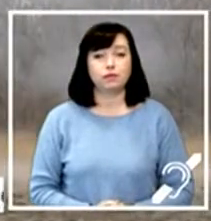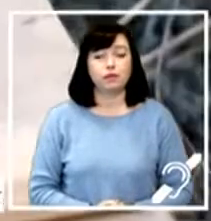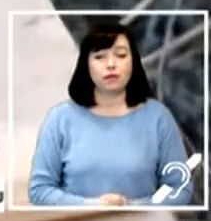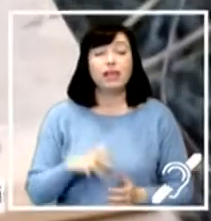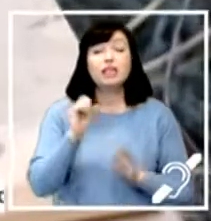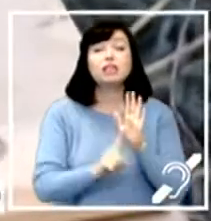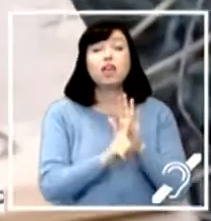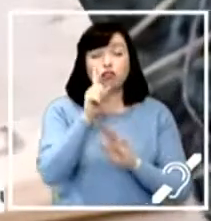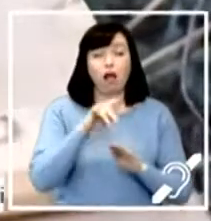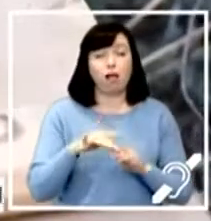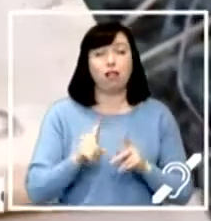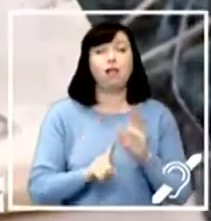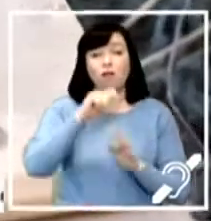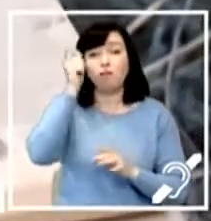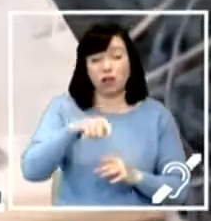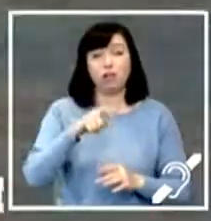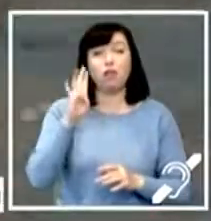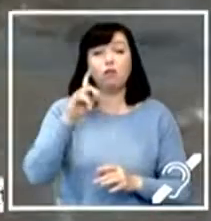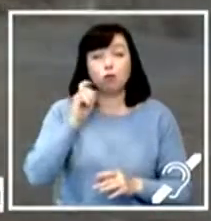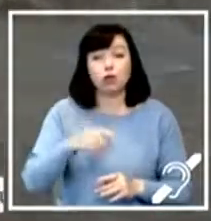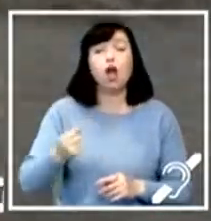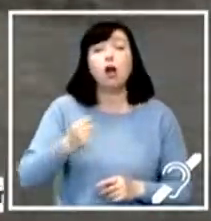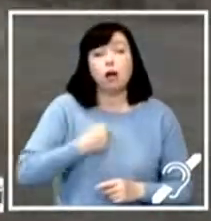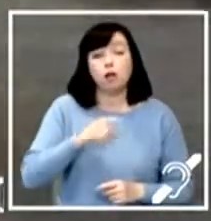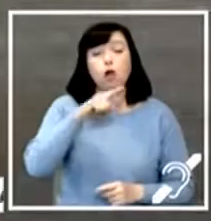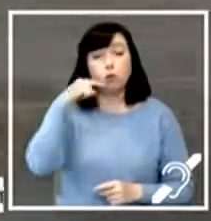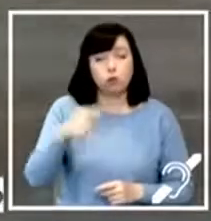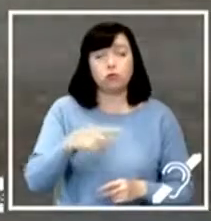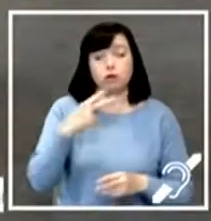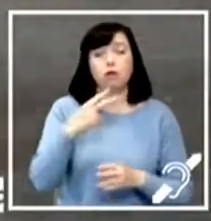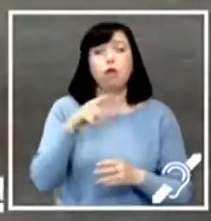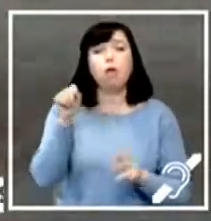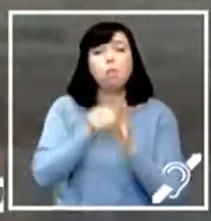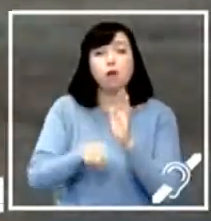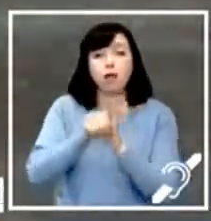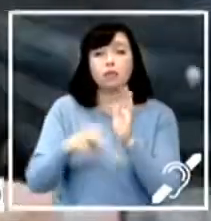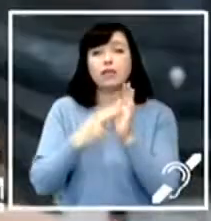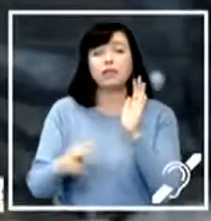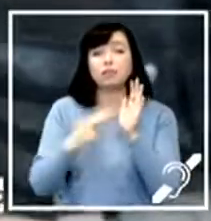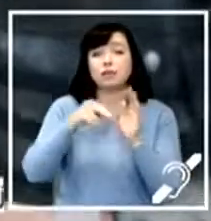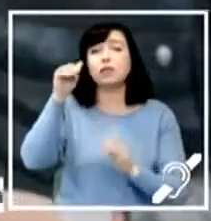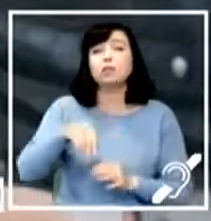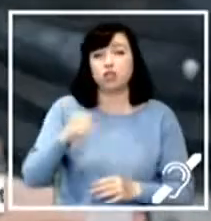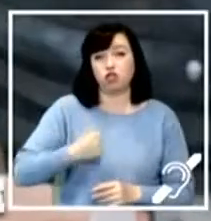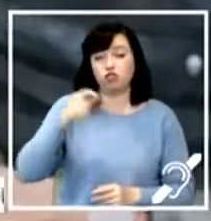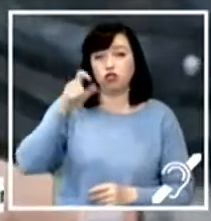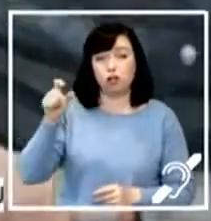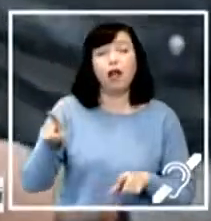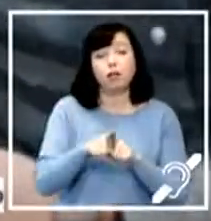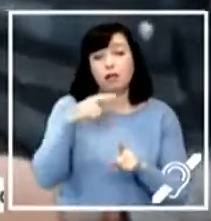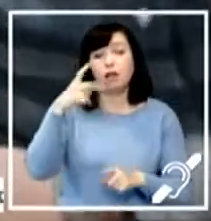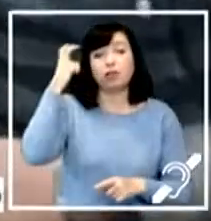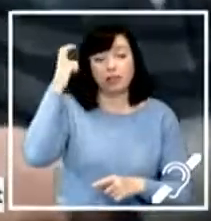De la începutul invaziei în Ucraina, armata rusă a pierdut peste 77.000 de soldați, anunță oficialii de la Kiev,